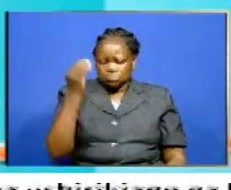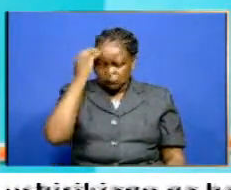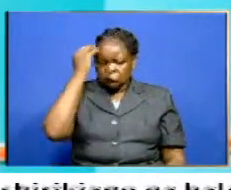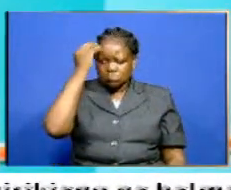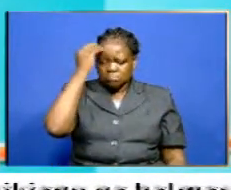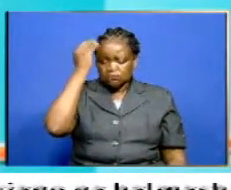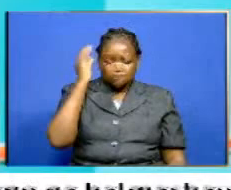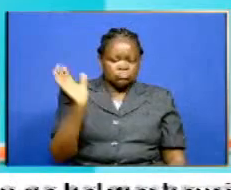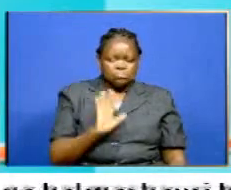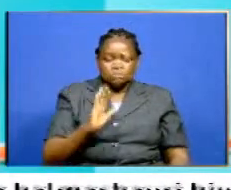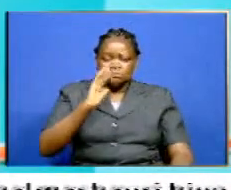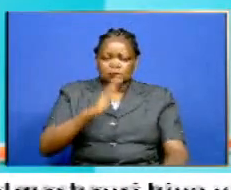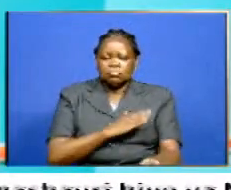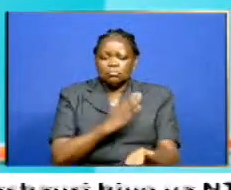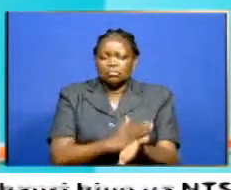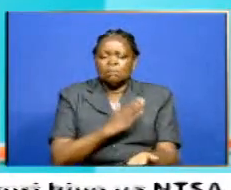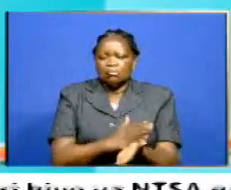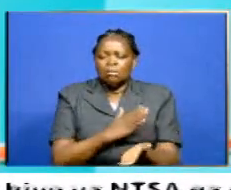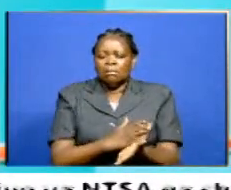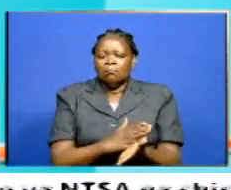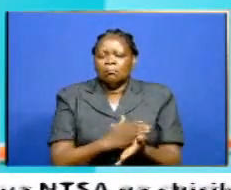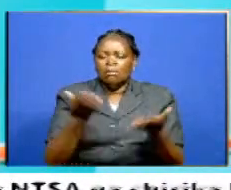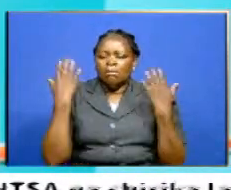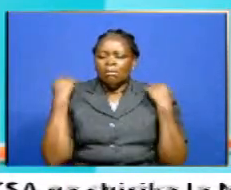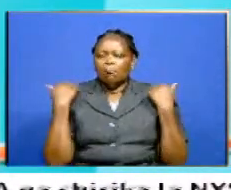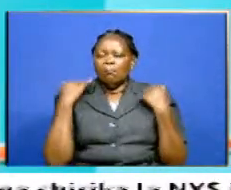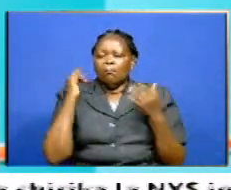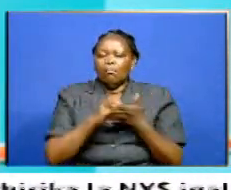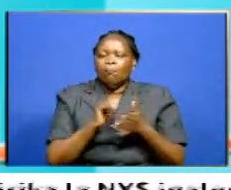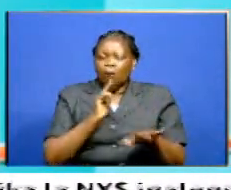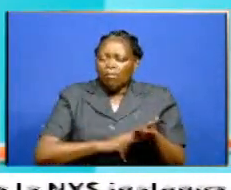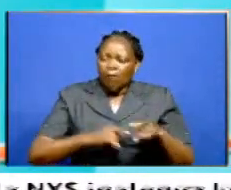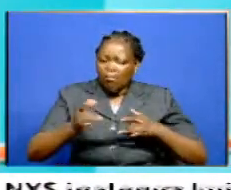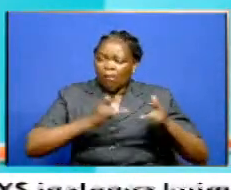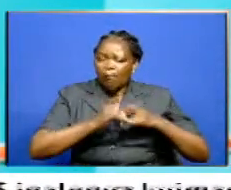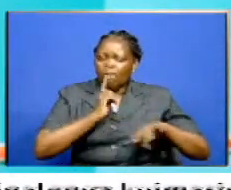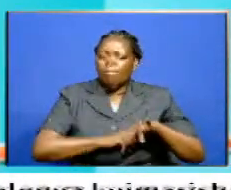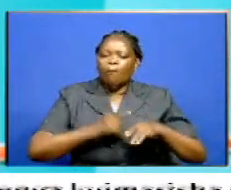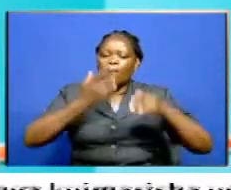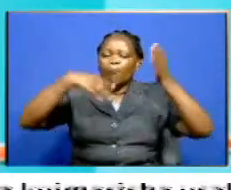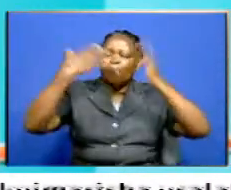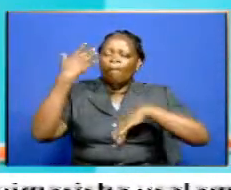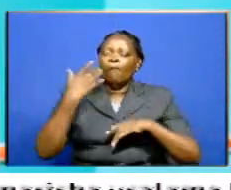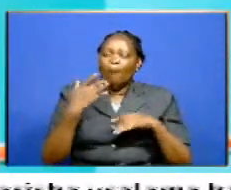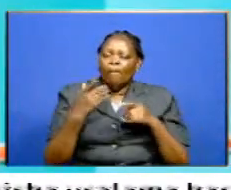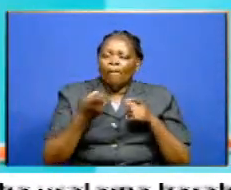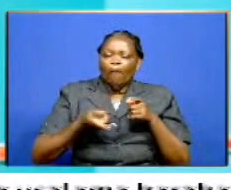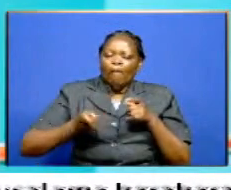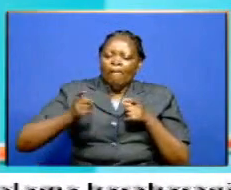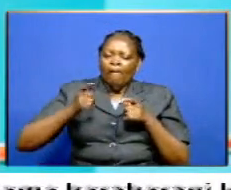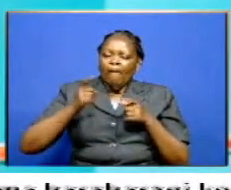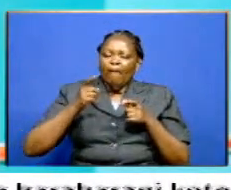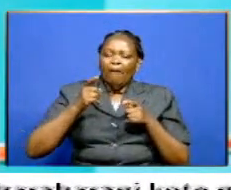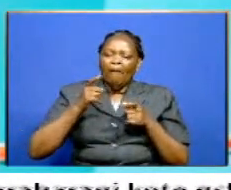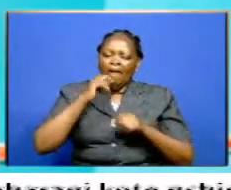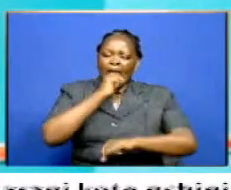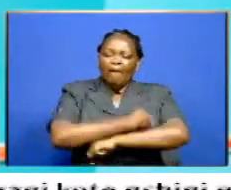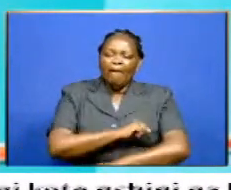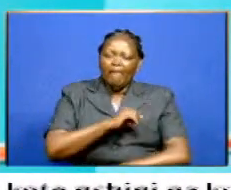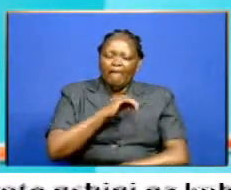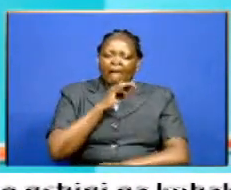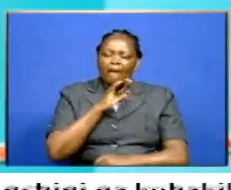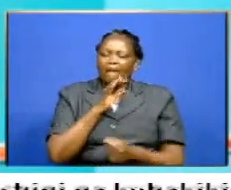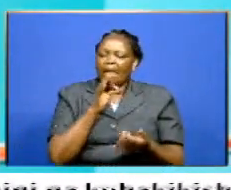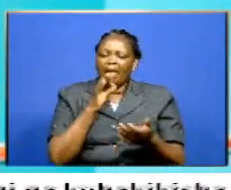tuwapatie uwezo, the practical know-how, kwa sababu ukitazama hata wakati vyuo vikuu vinaongeza karo, si ati vina improve the quality